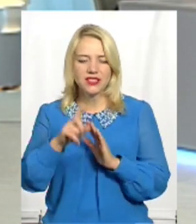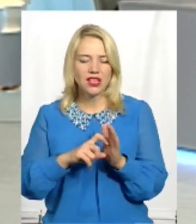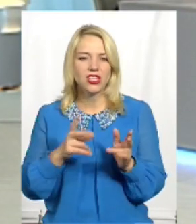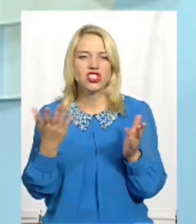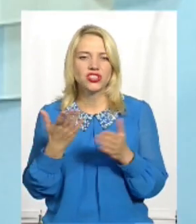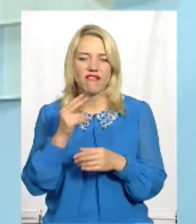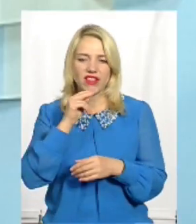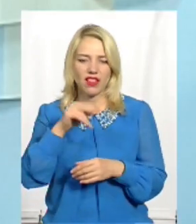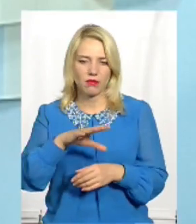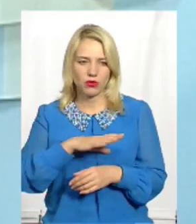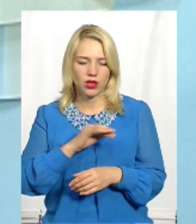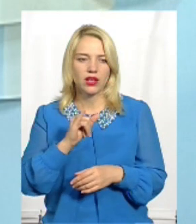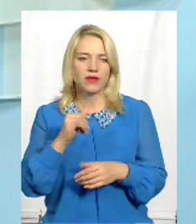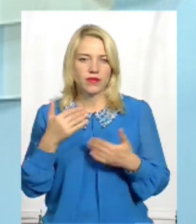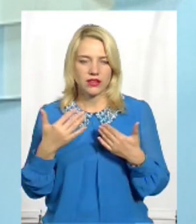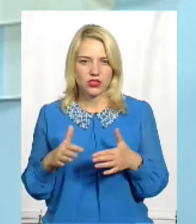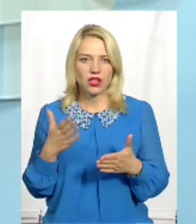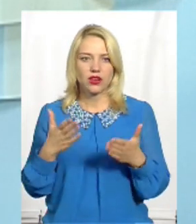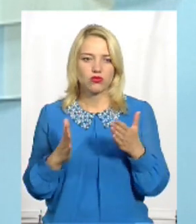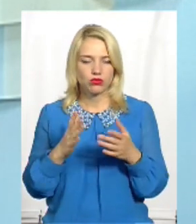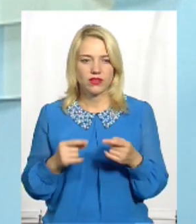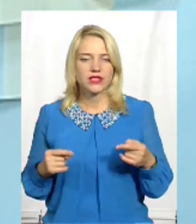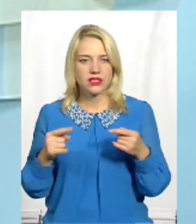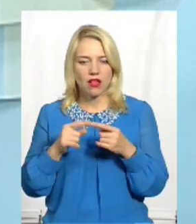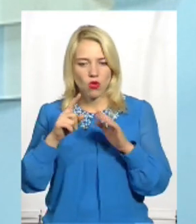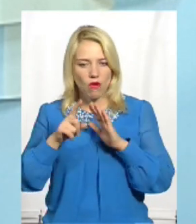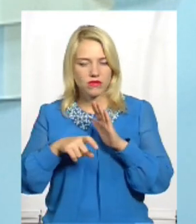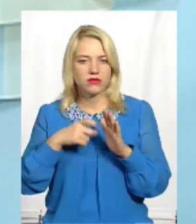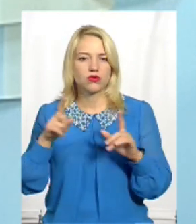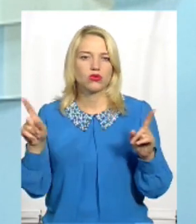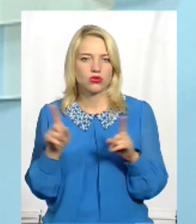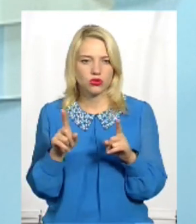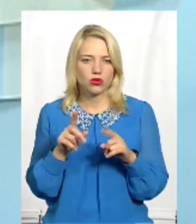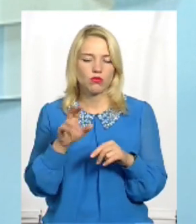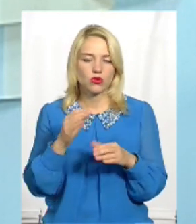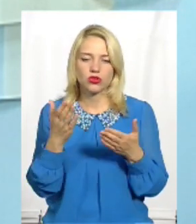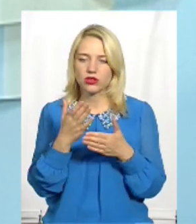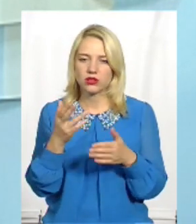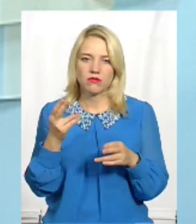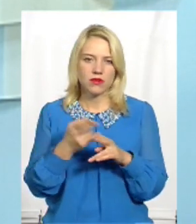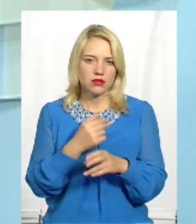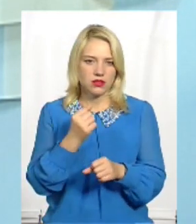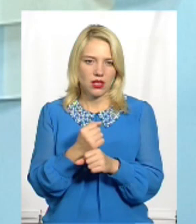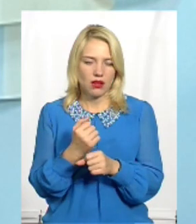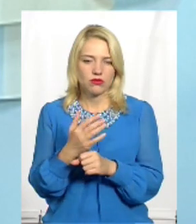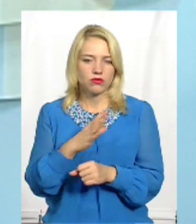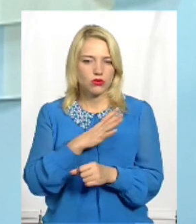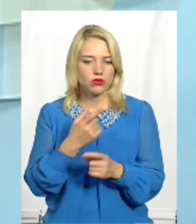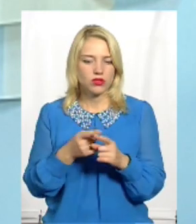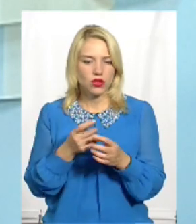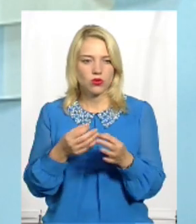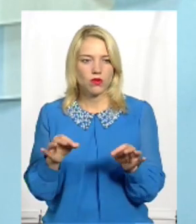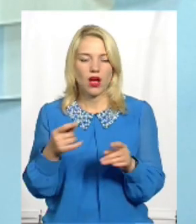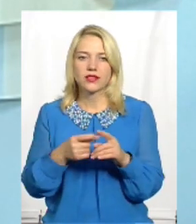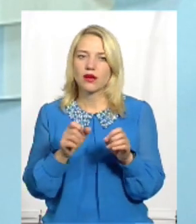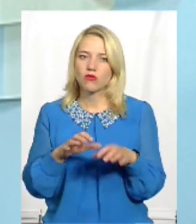була вина. І вже, якщо буде встановлено, що по чиїсь бездіяльності це було допущено, а це міг